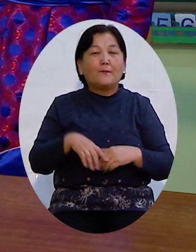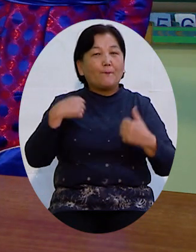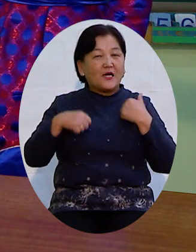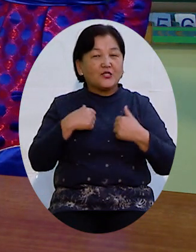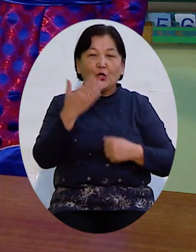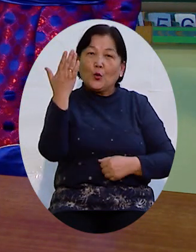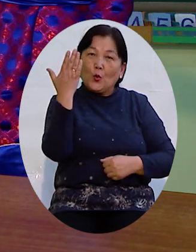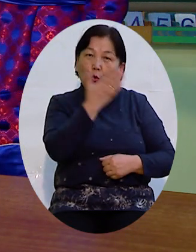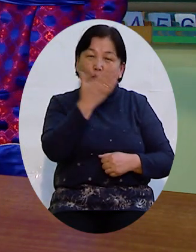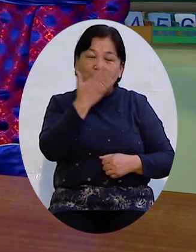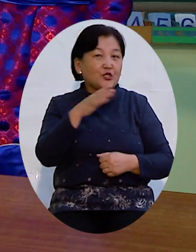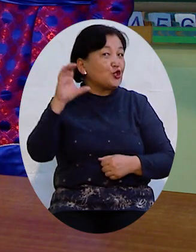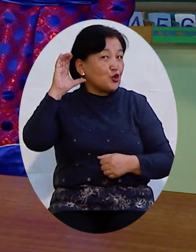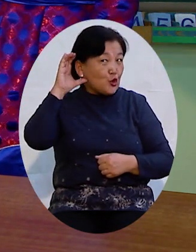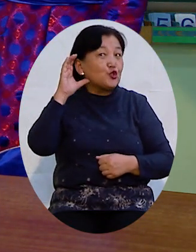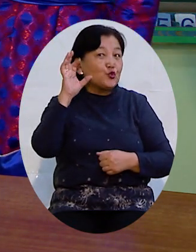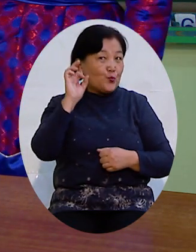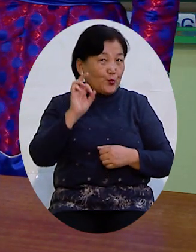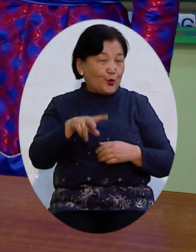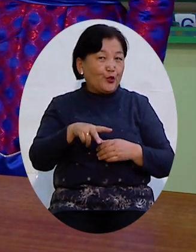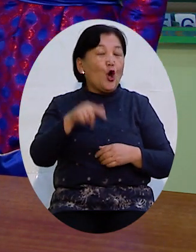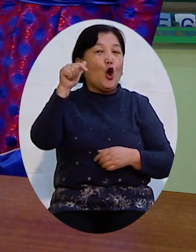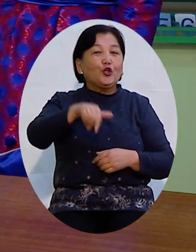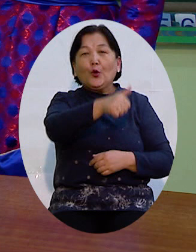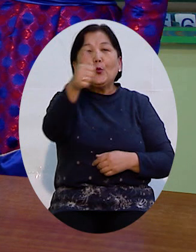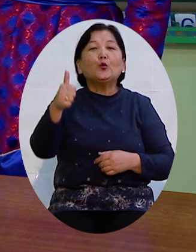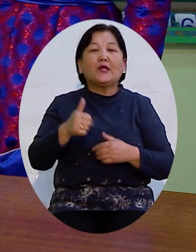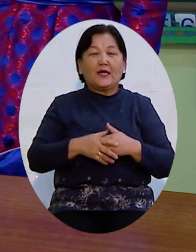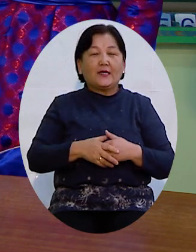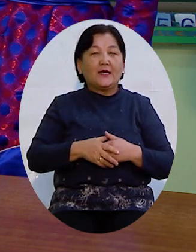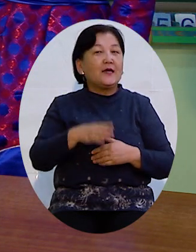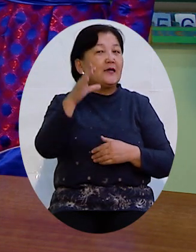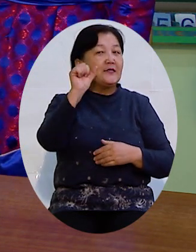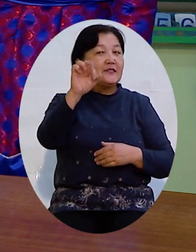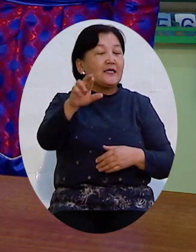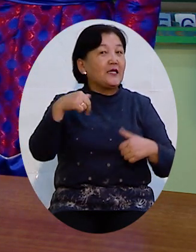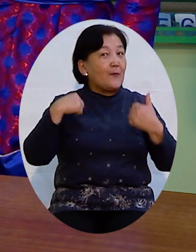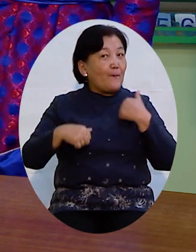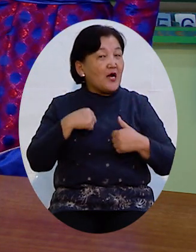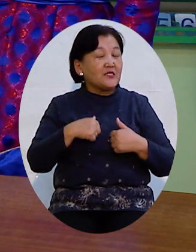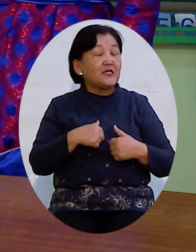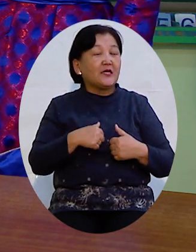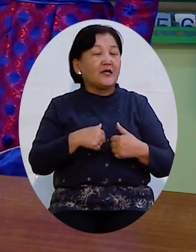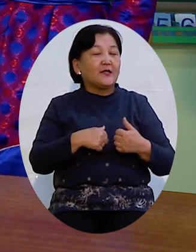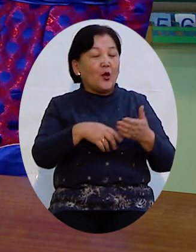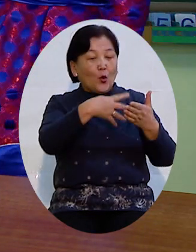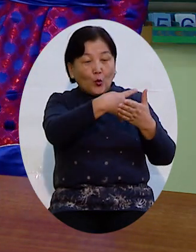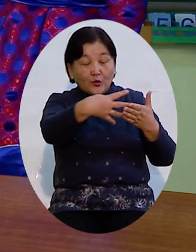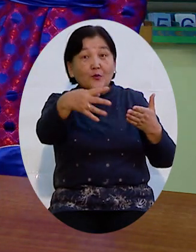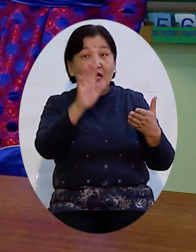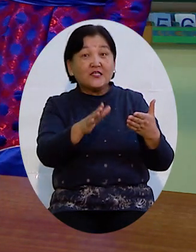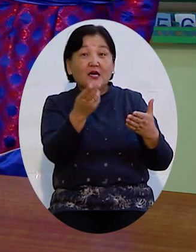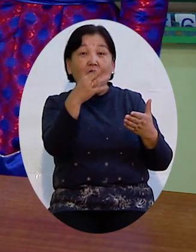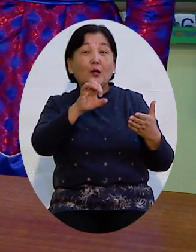багшийнхаа үнснийг сонсон бол одоо бүгдөө саяны багшийнх нь үнсэн дуйл дотор байгаа үгийн